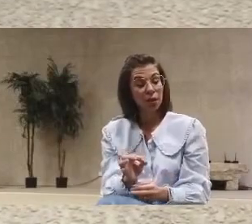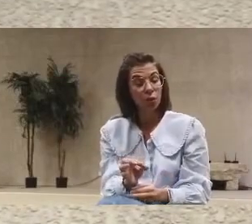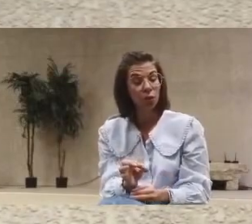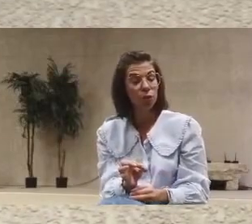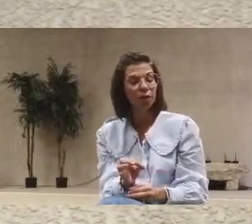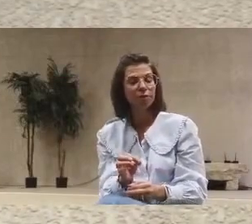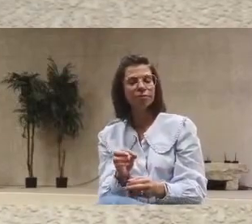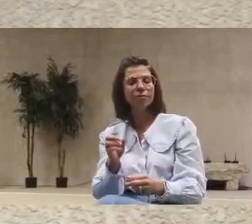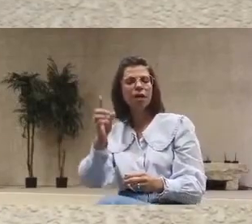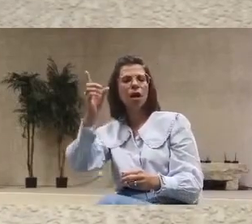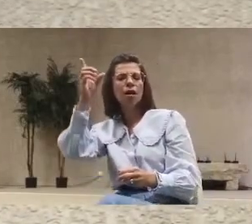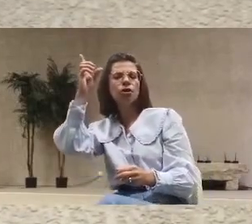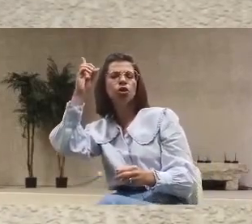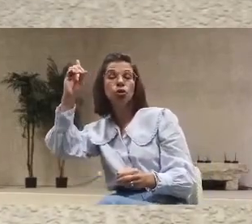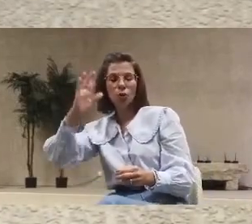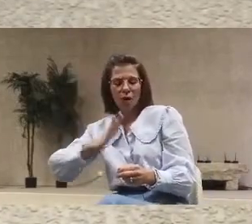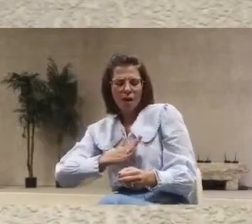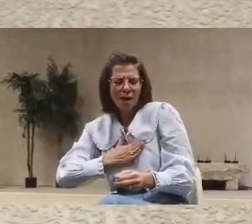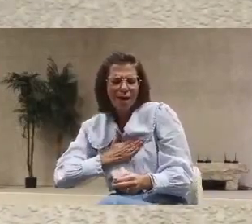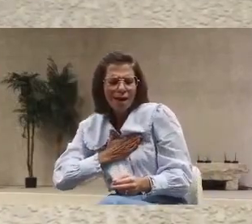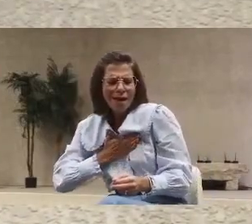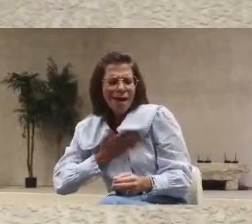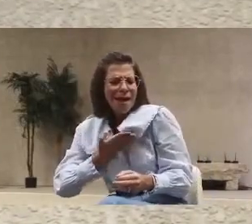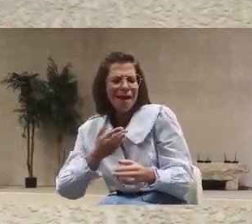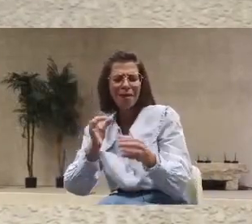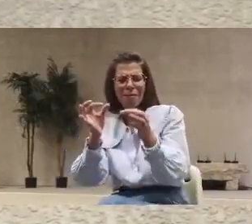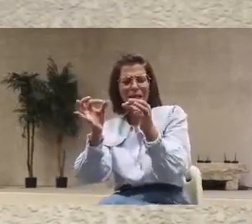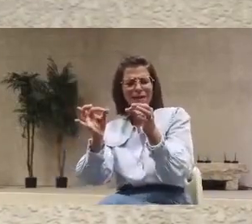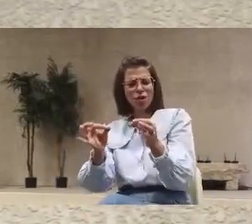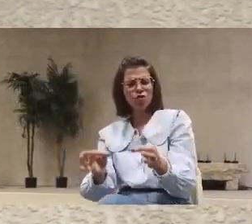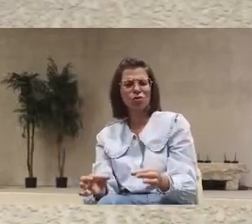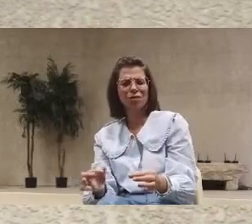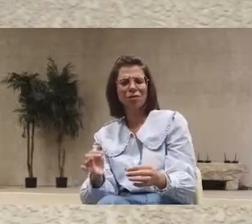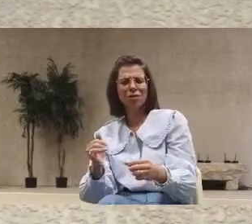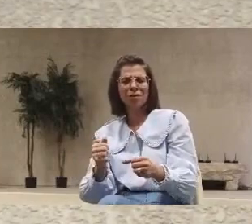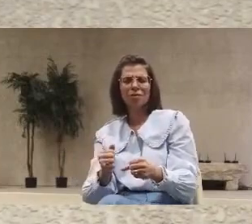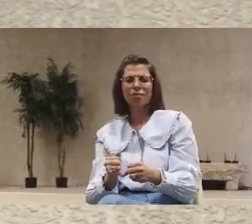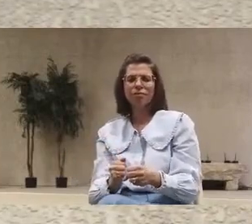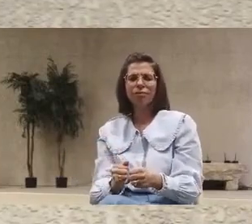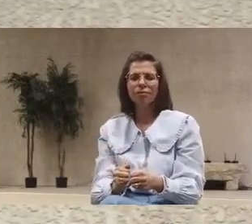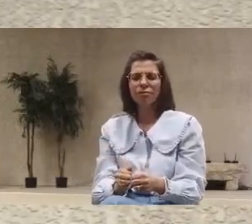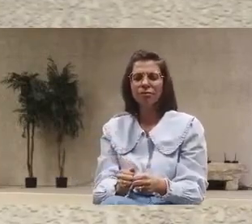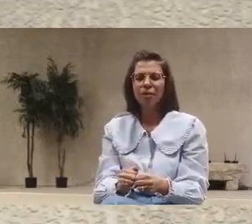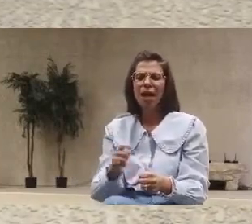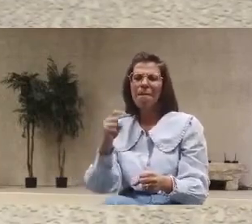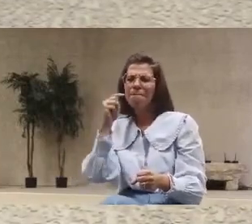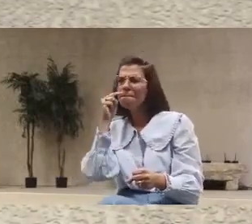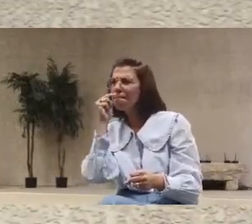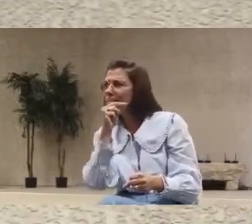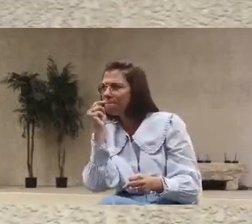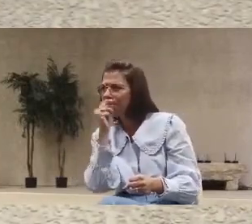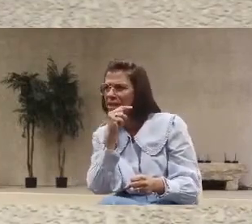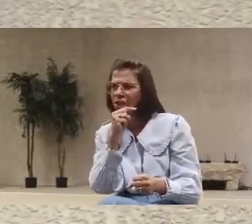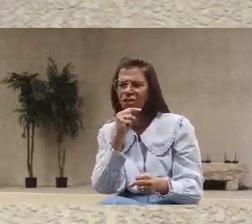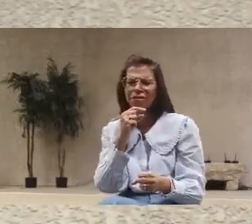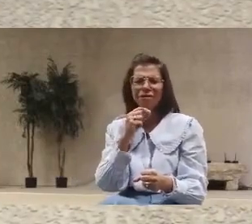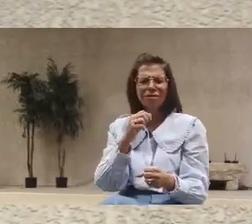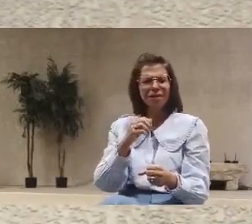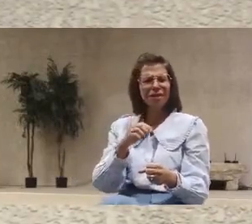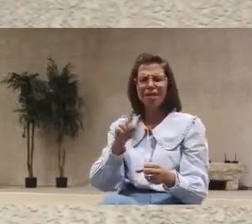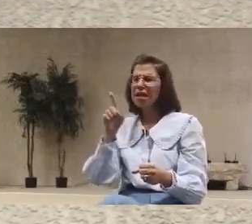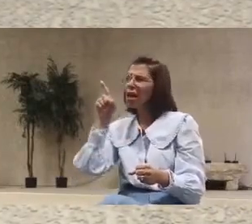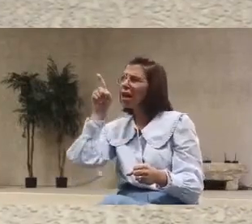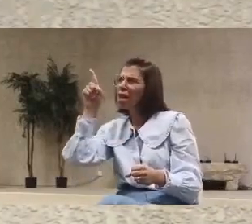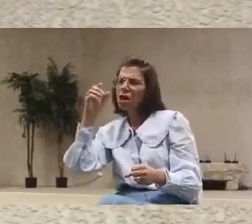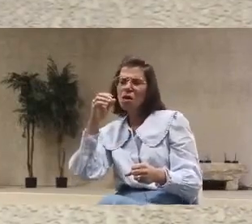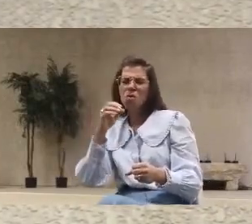Tu aimes la justice, tu aies la méchanceté. Il jugera le peuple avec justice, il fera